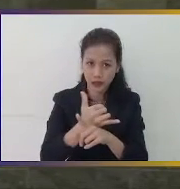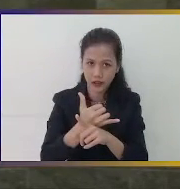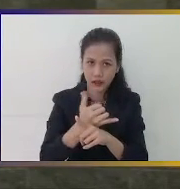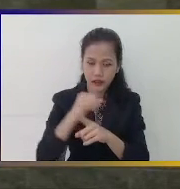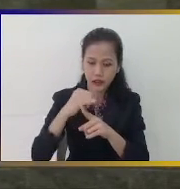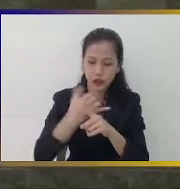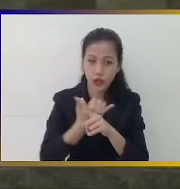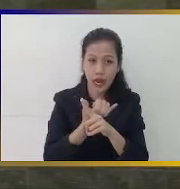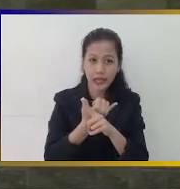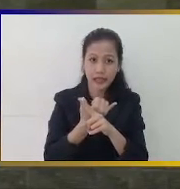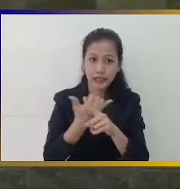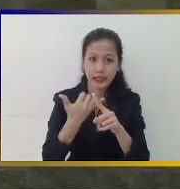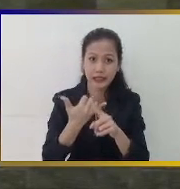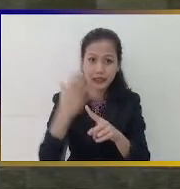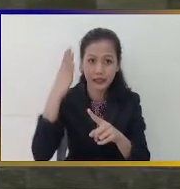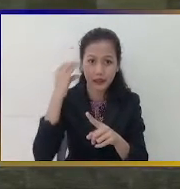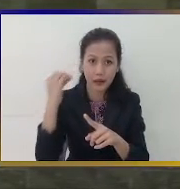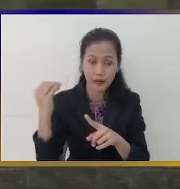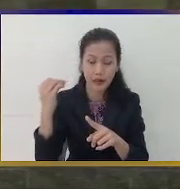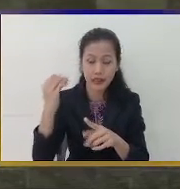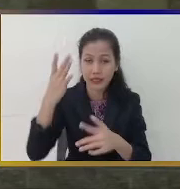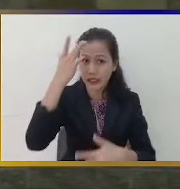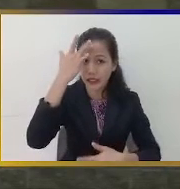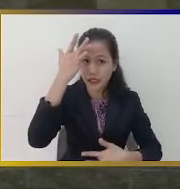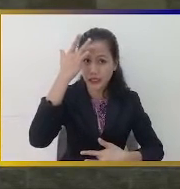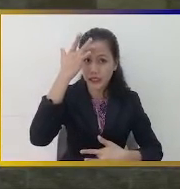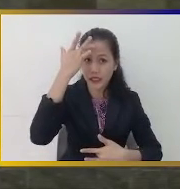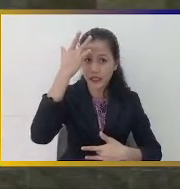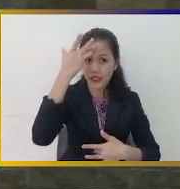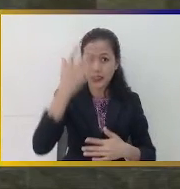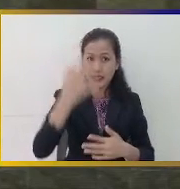medyo, kaya napansin niyo po, medyo namayat po ako.